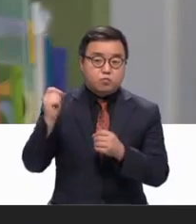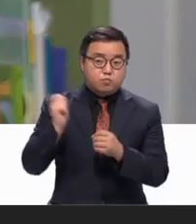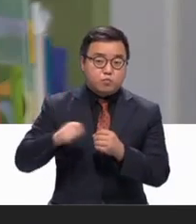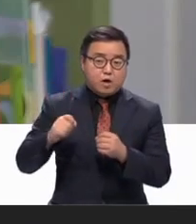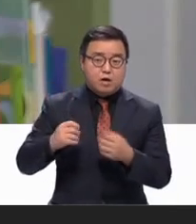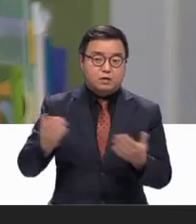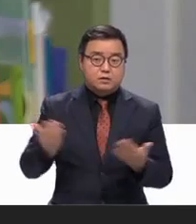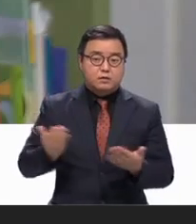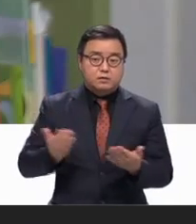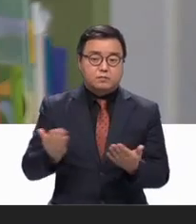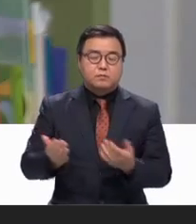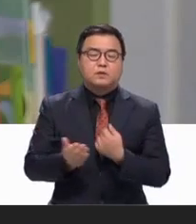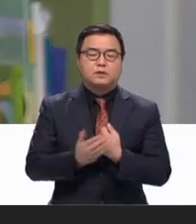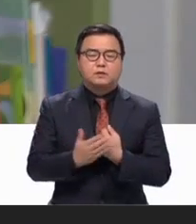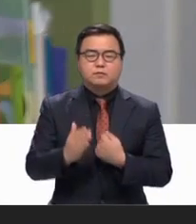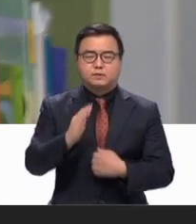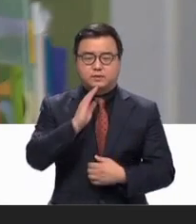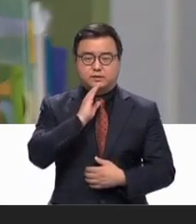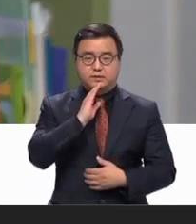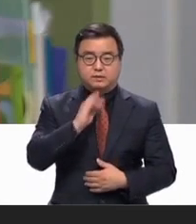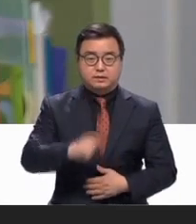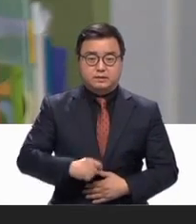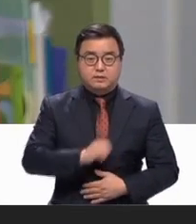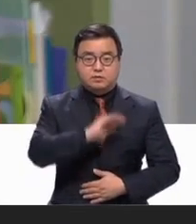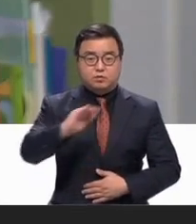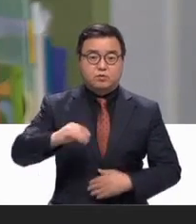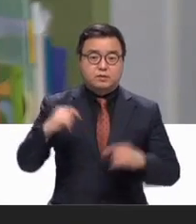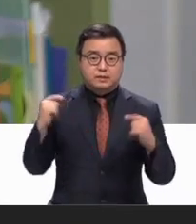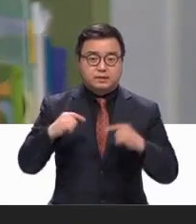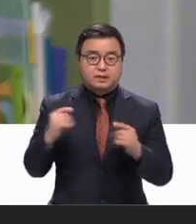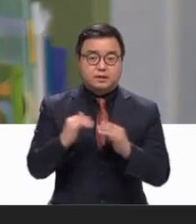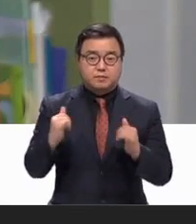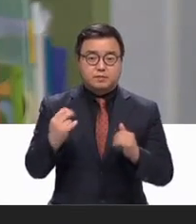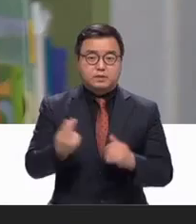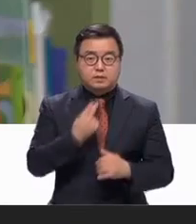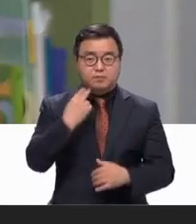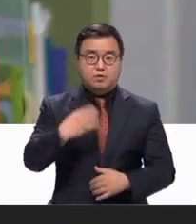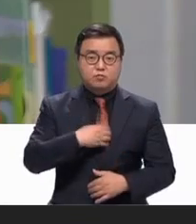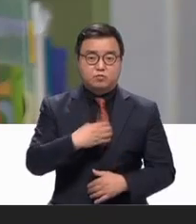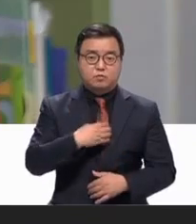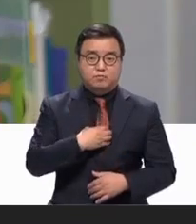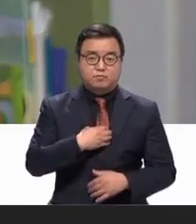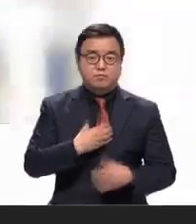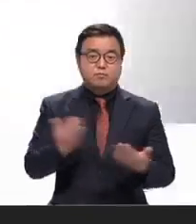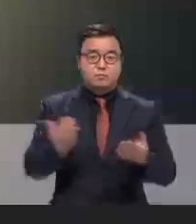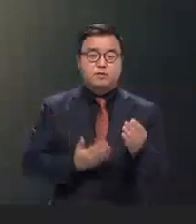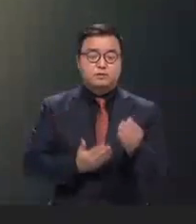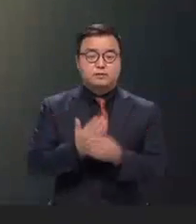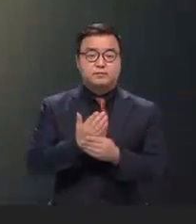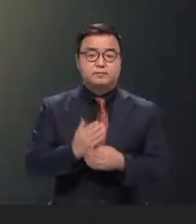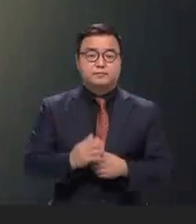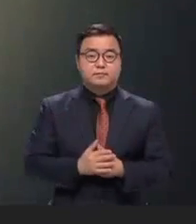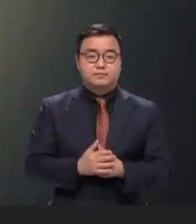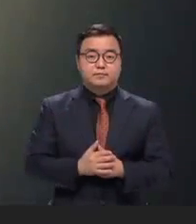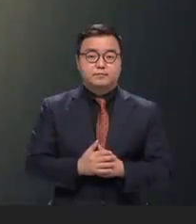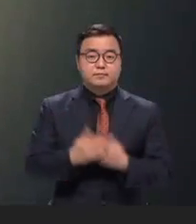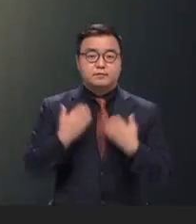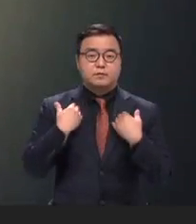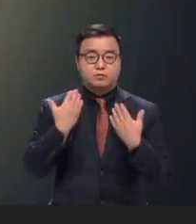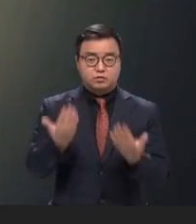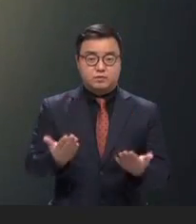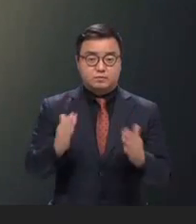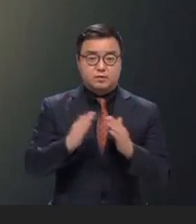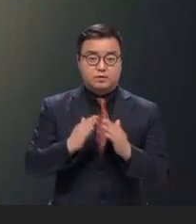있어서 실질적으로 저희 상담원들의 그런 생명의 위협을 가하는 그런 일도 많이 발생하는 걸로. 쉼터가 학대